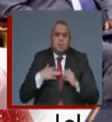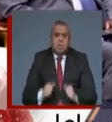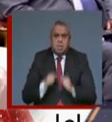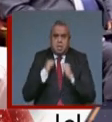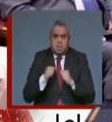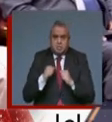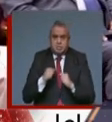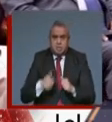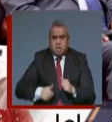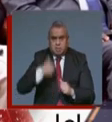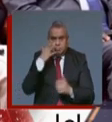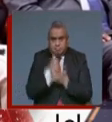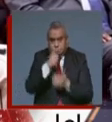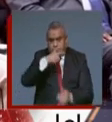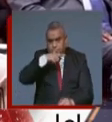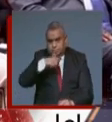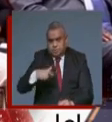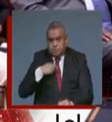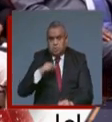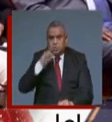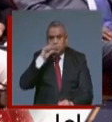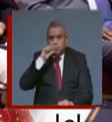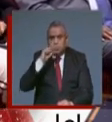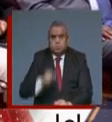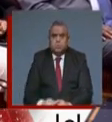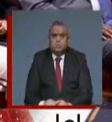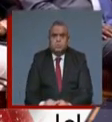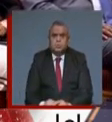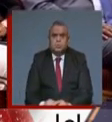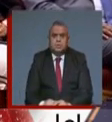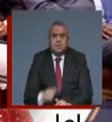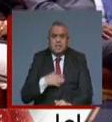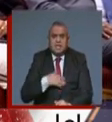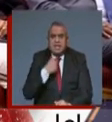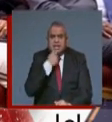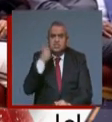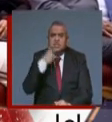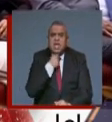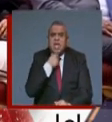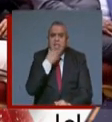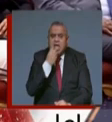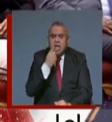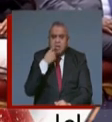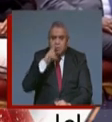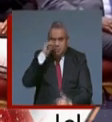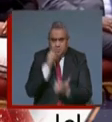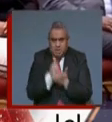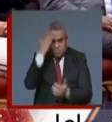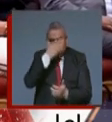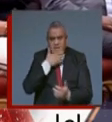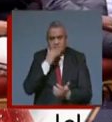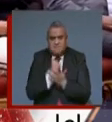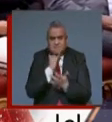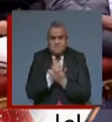في الاقتصاديات الموجودة، في اهتمام بالميزانيات اكتر، في ترشيد الميزانيات اكتر، وفي كمان حاجة مهمة جدا البريوريتيزيشن،